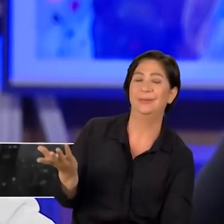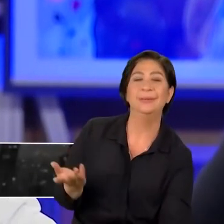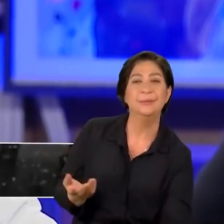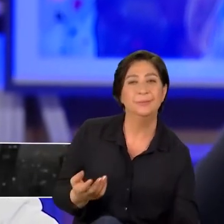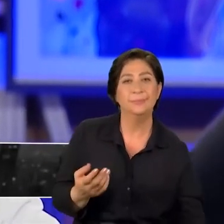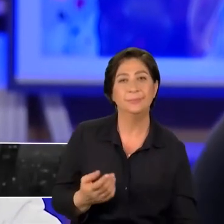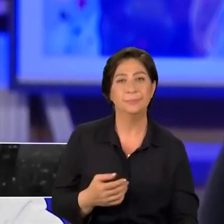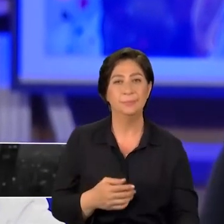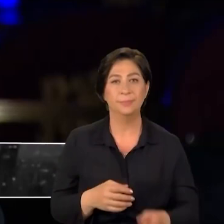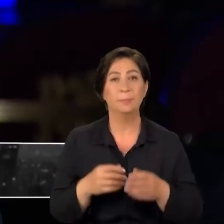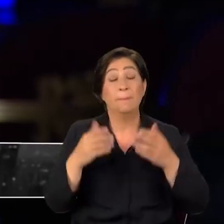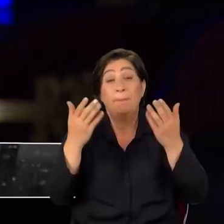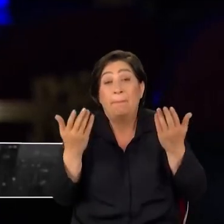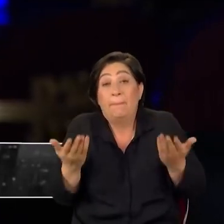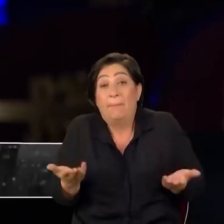enteresan olanı